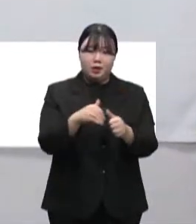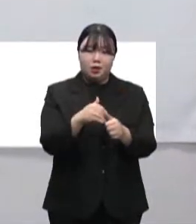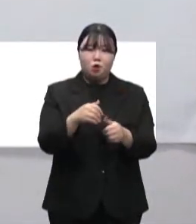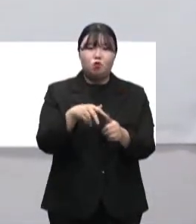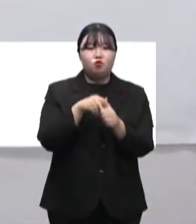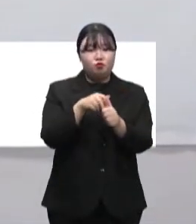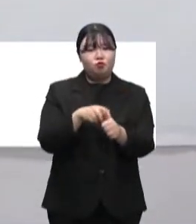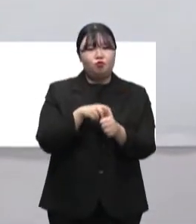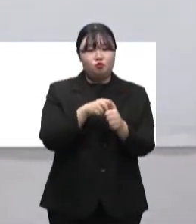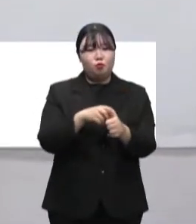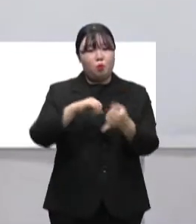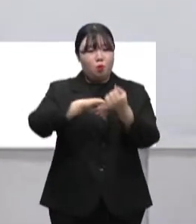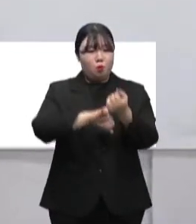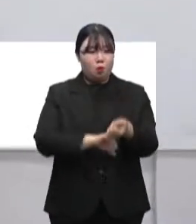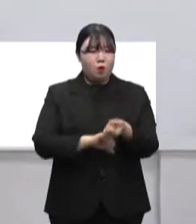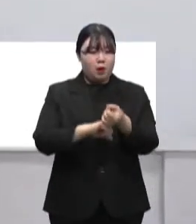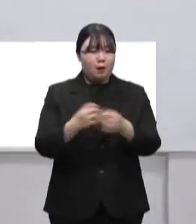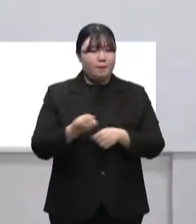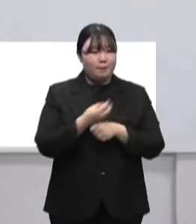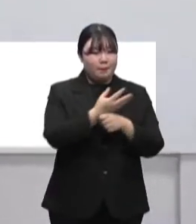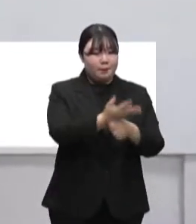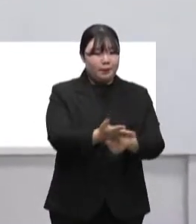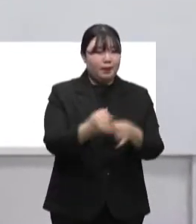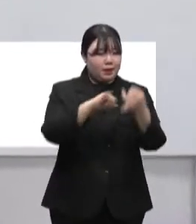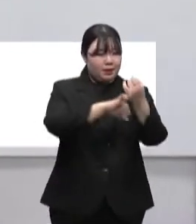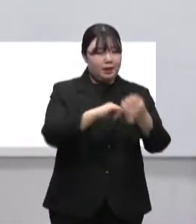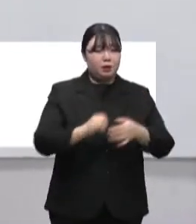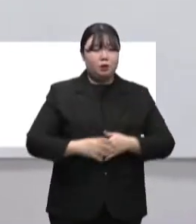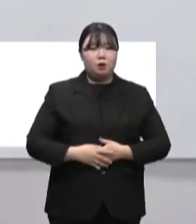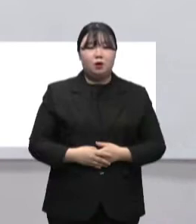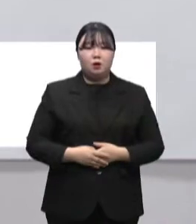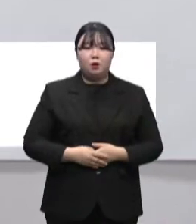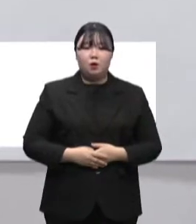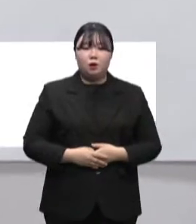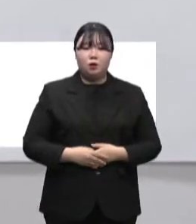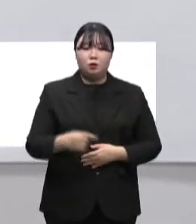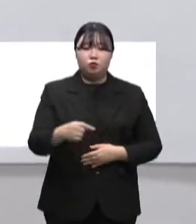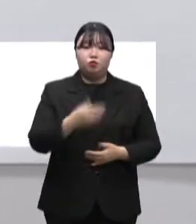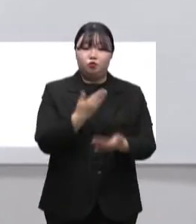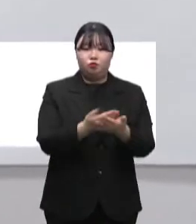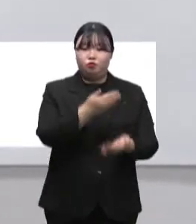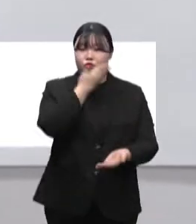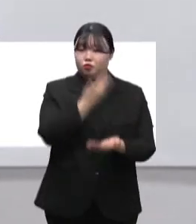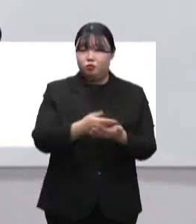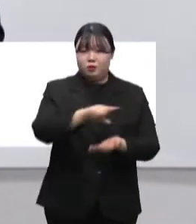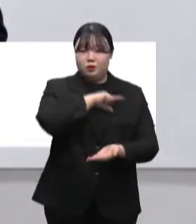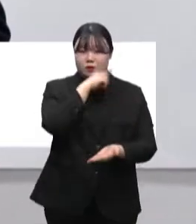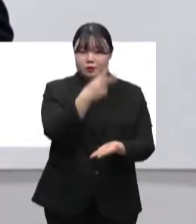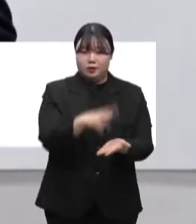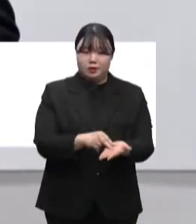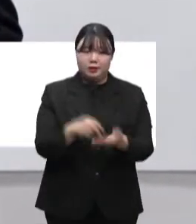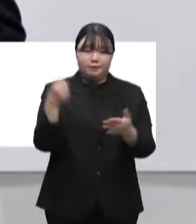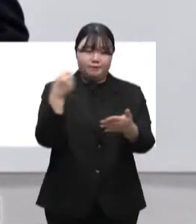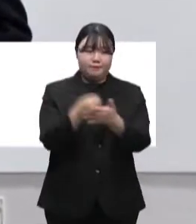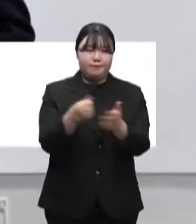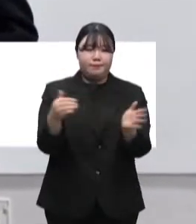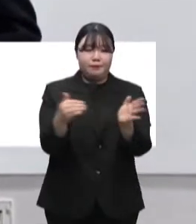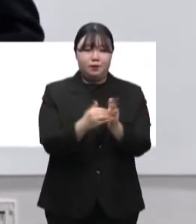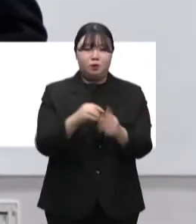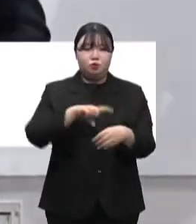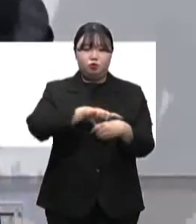반영해 줄 것을 요청하고 2021 인천 경제 조건 어젠다를 선정했습니다 여기에는 수도권